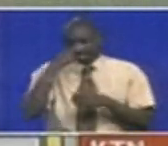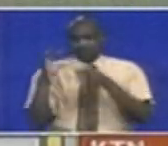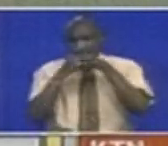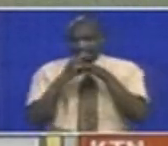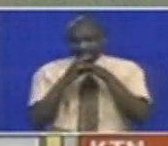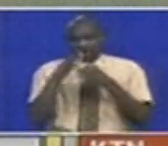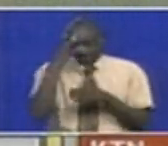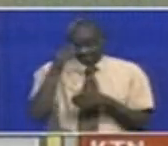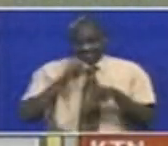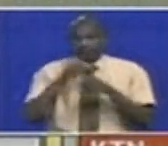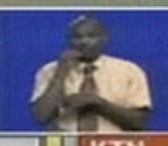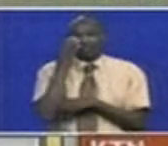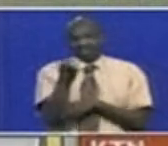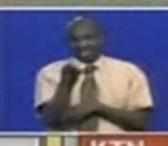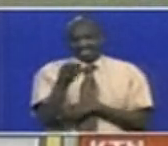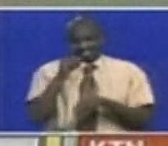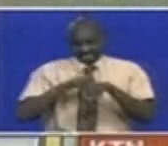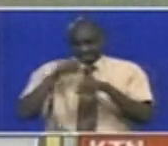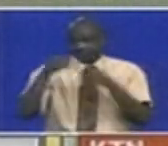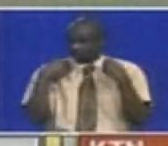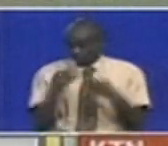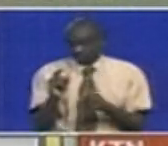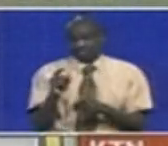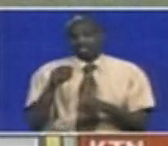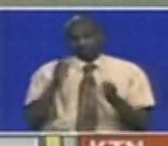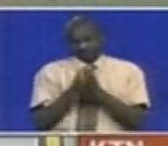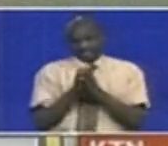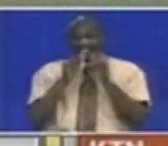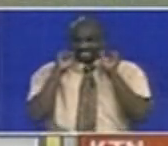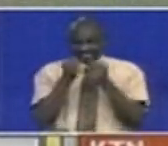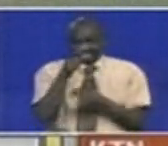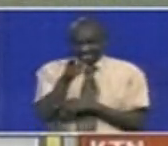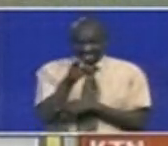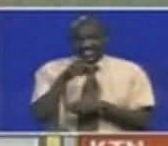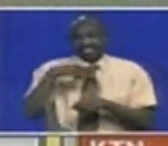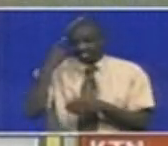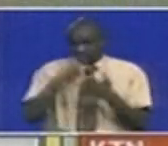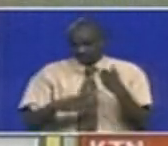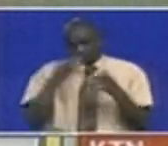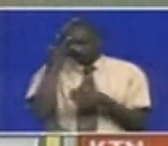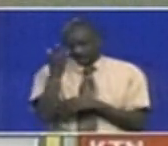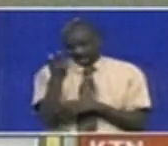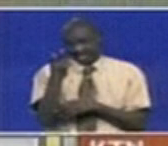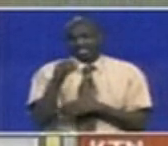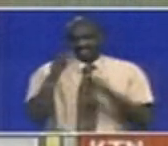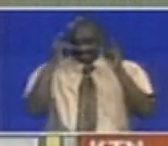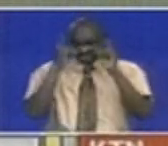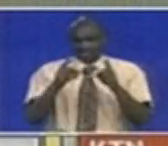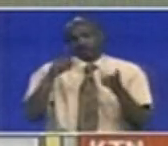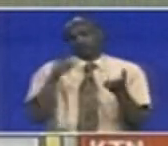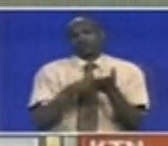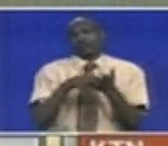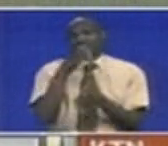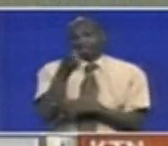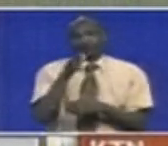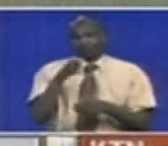mashabiki wa nyumbani, haswa baada ya kupoteza mechi yake dhidi ya Taska kufuatia kile anachokitaja kama uamuzi usio wa busara